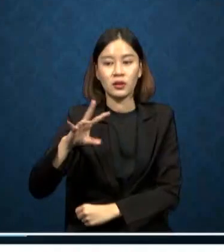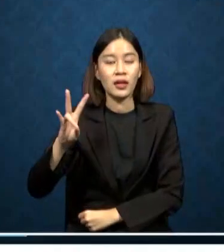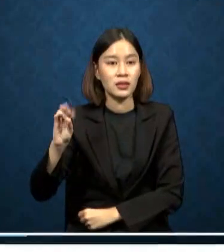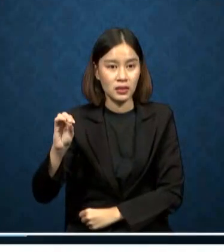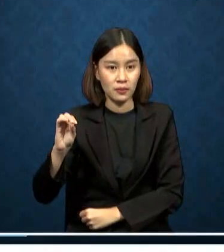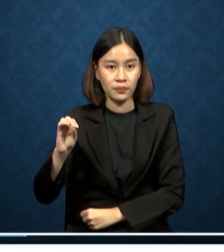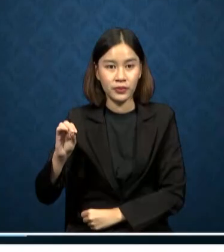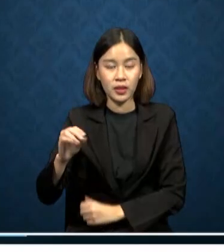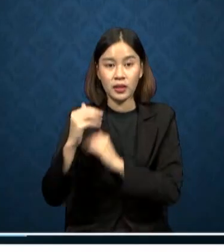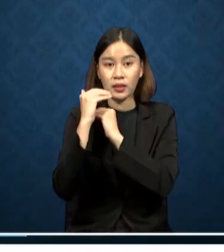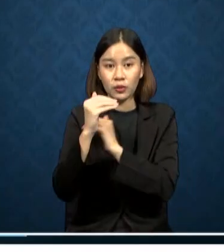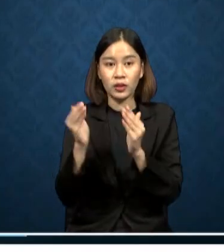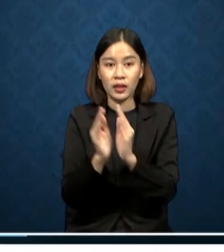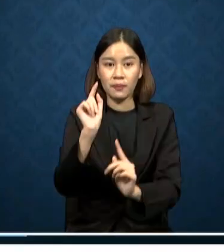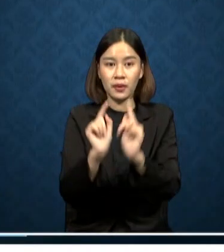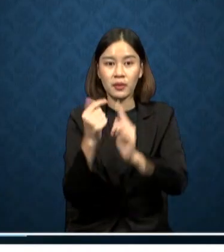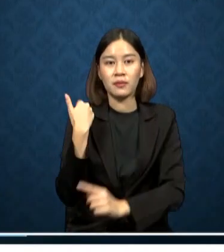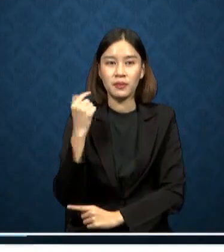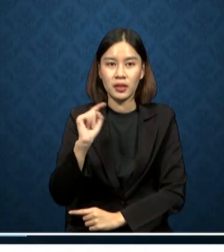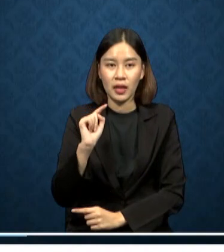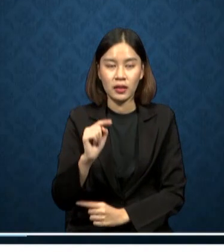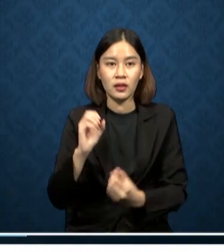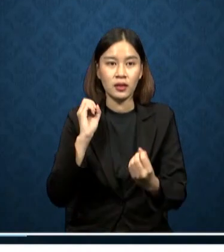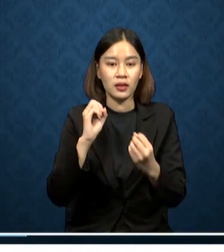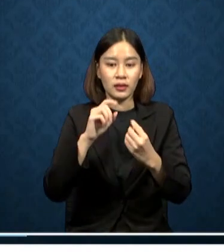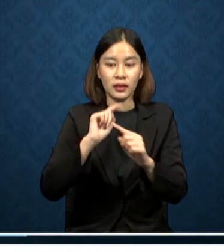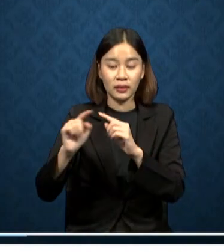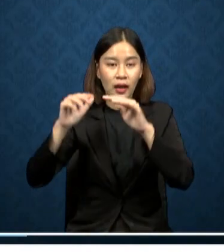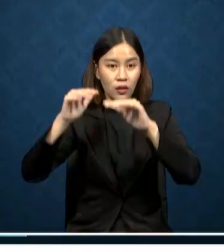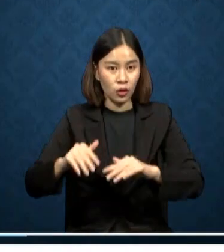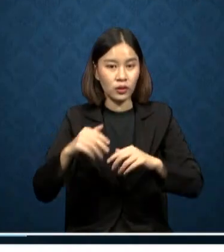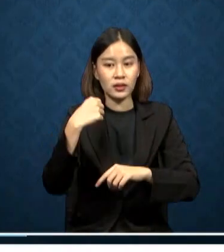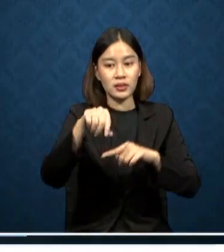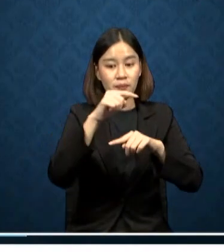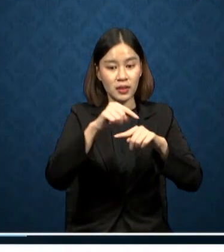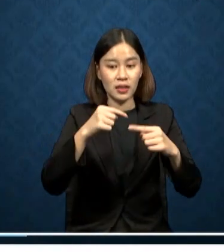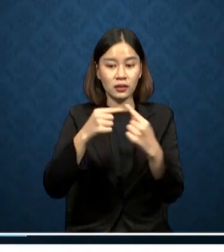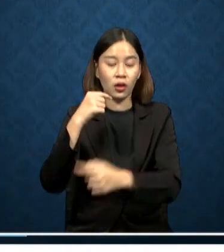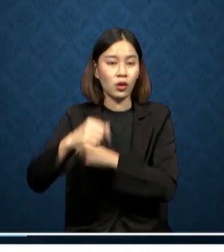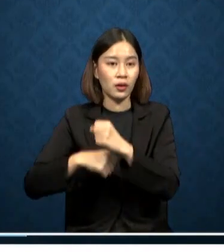ที่กำลัดตัชีวัรให้จำนนเหตุการรถลง 160 ต่ปี